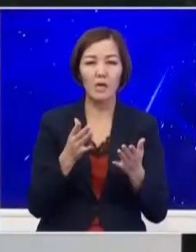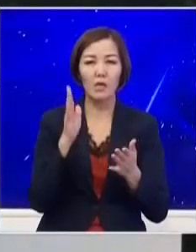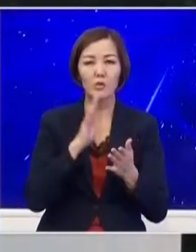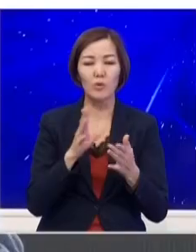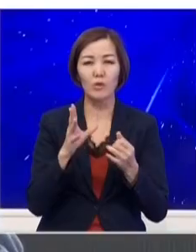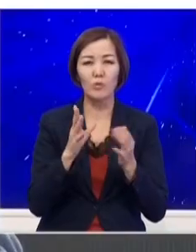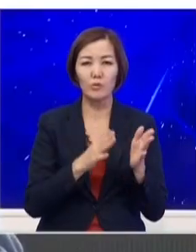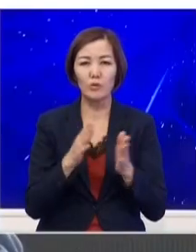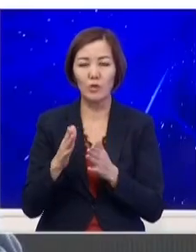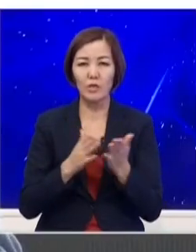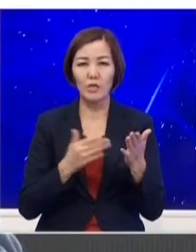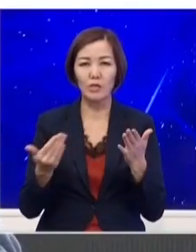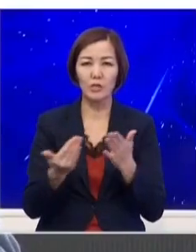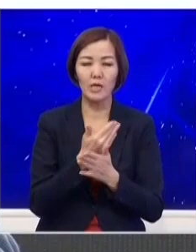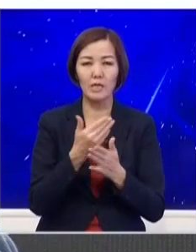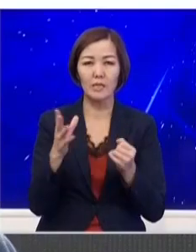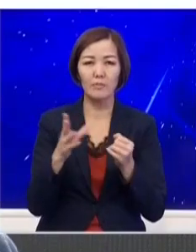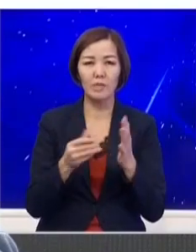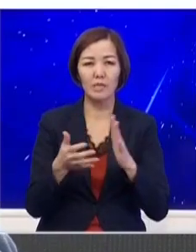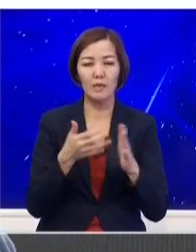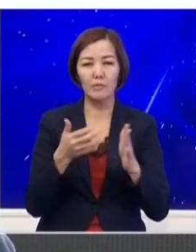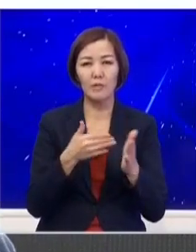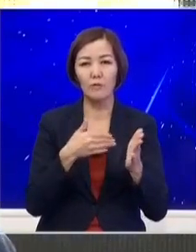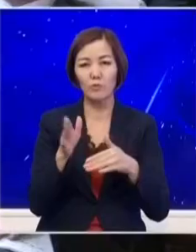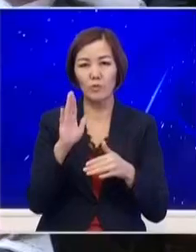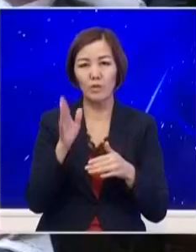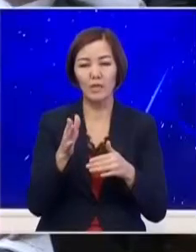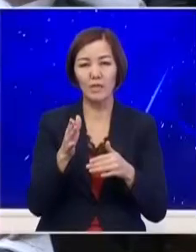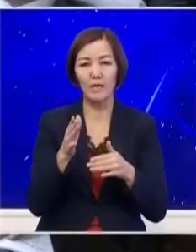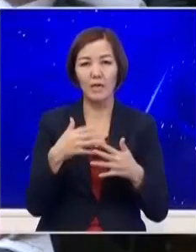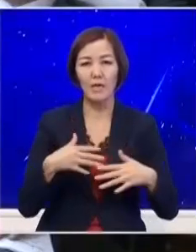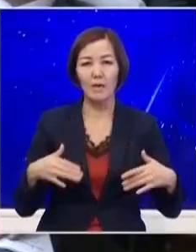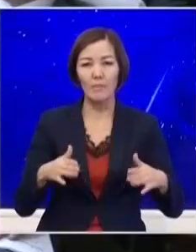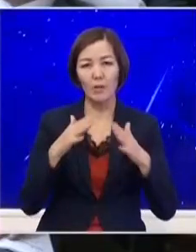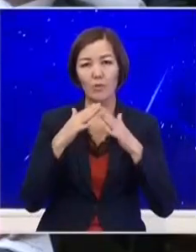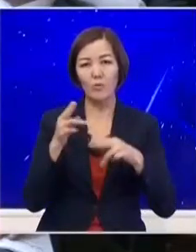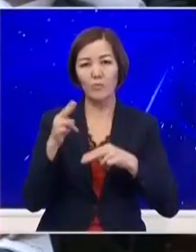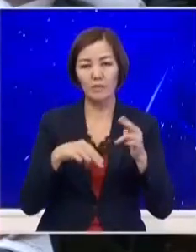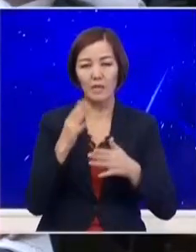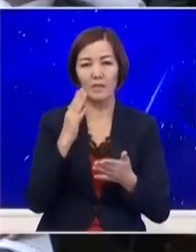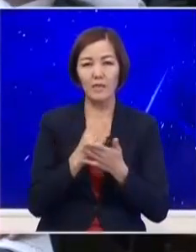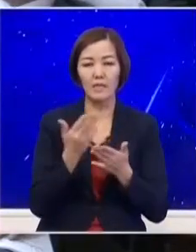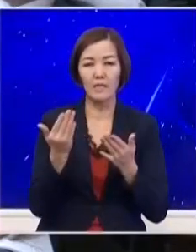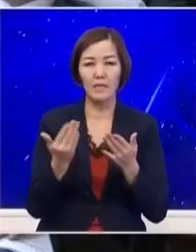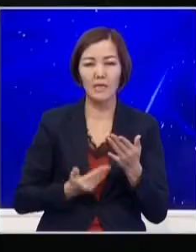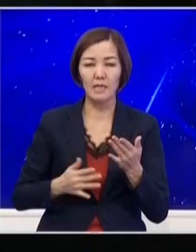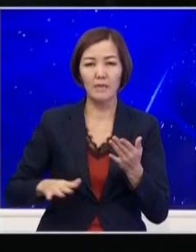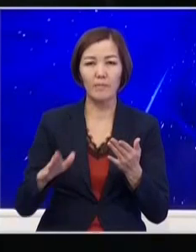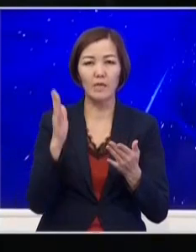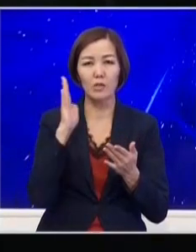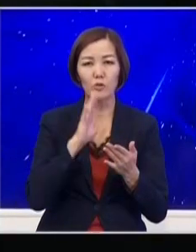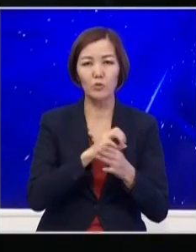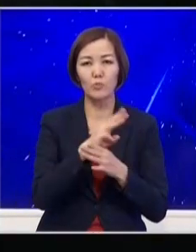жүйелері жаңартылып, жайылым жерлер тапшылығы жойылады, мал қорымдары салынады, басысы елді мекендер сапалы ауыз